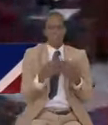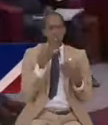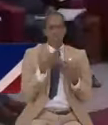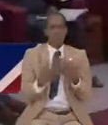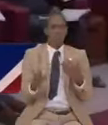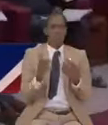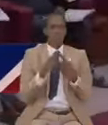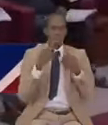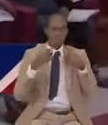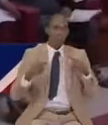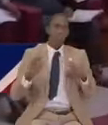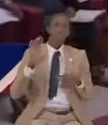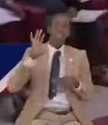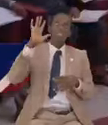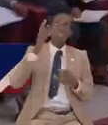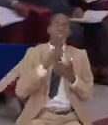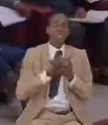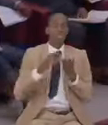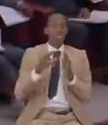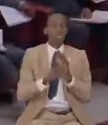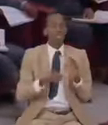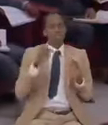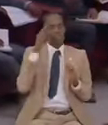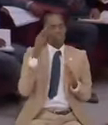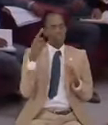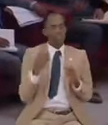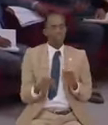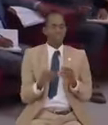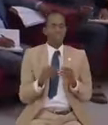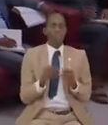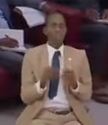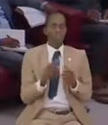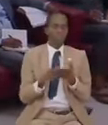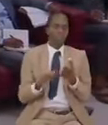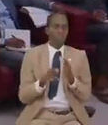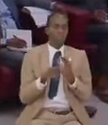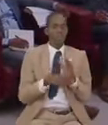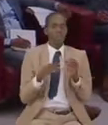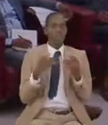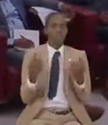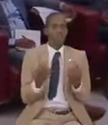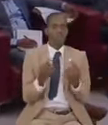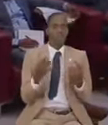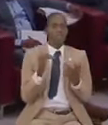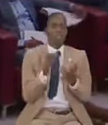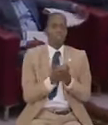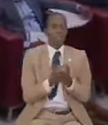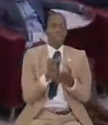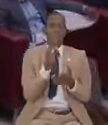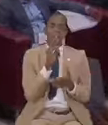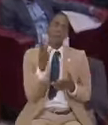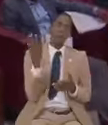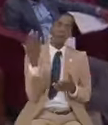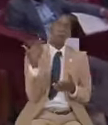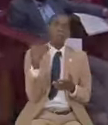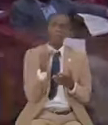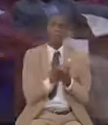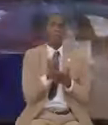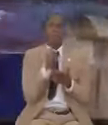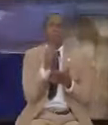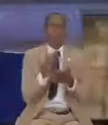propitiatoires afin de montrer sa justice parce qu'il avait laissé un pull les péchés commis auparavant c'est